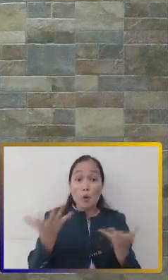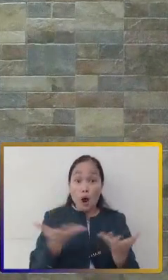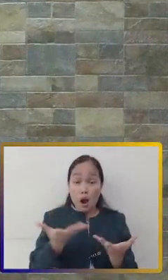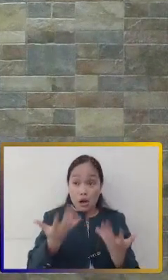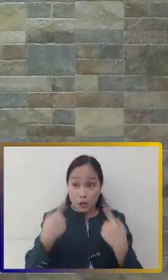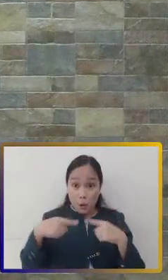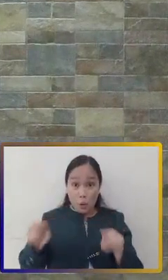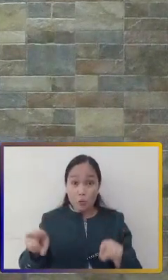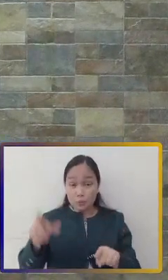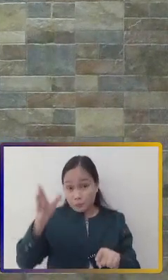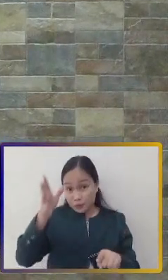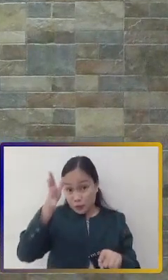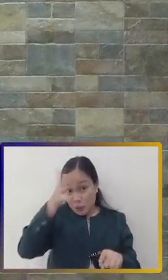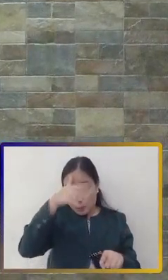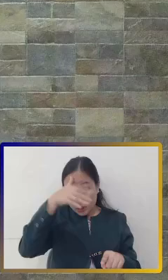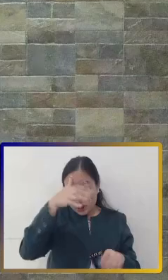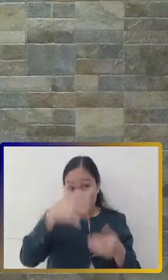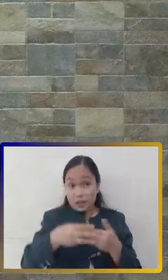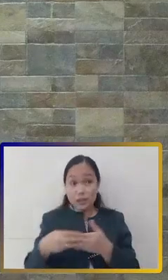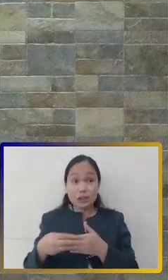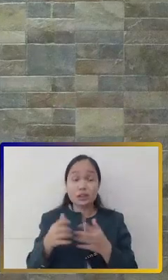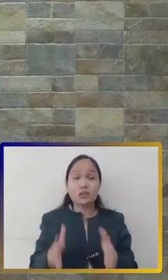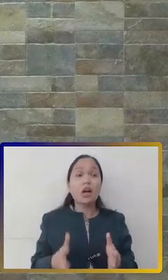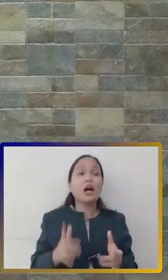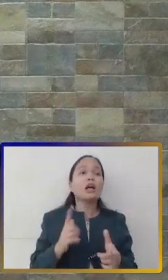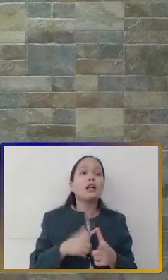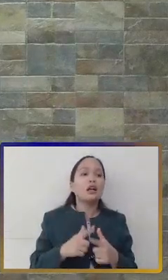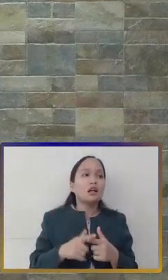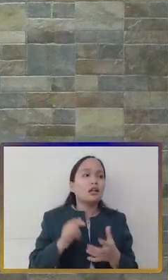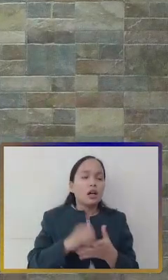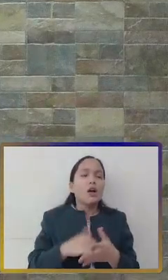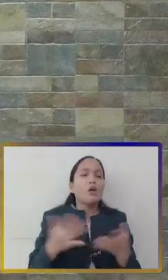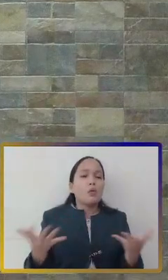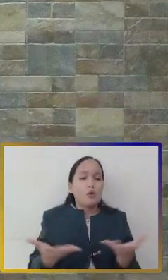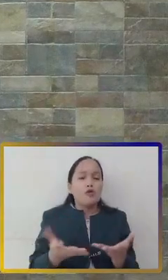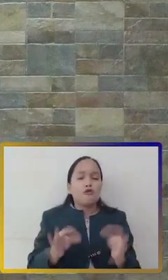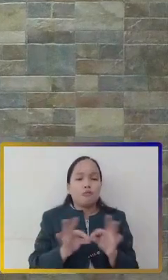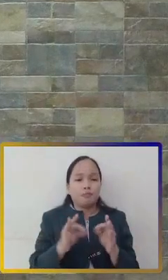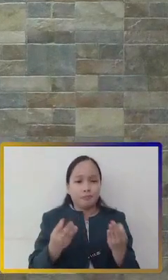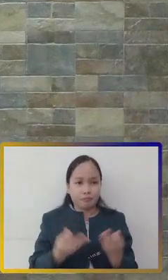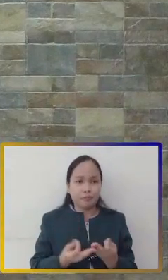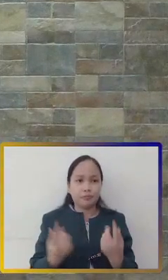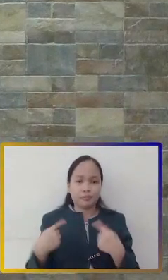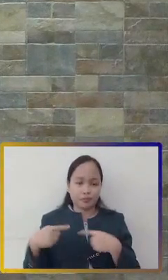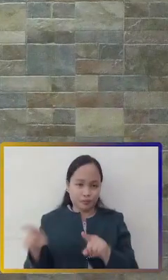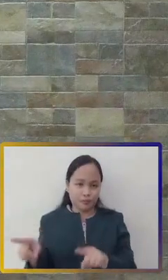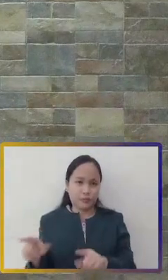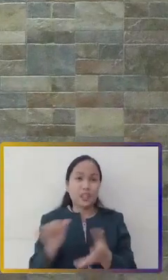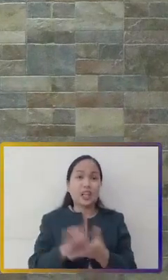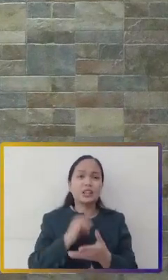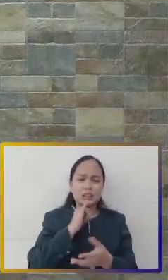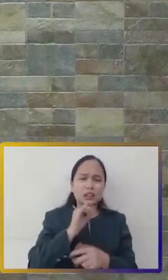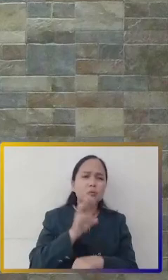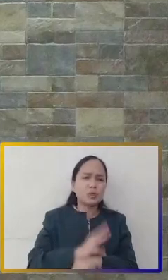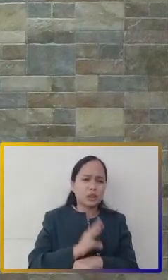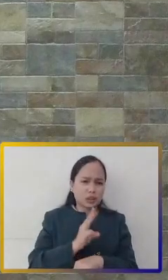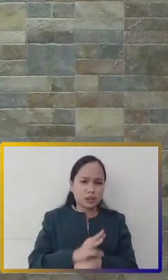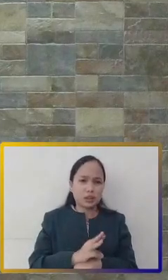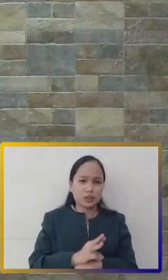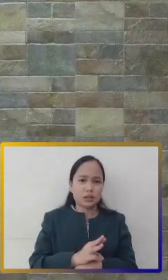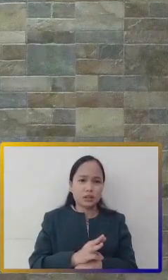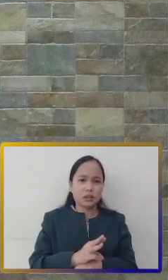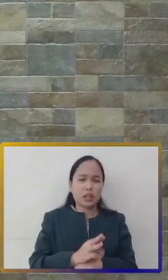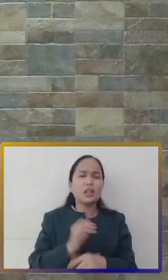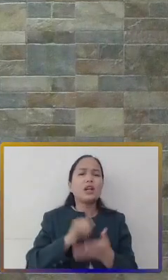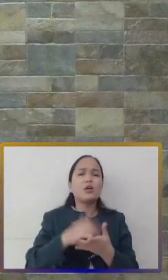yung leader ng pamilya, nandoon ang pamilya. You see, ganyan sa gawain ng Panginoon, mga kapatid. Na